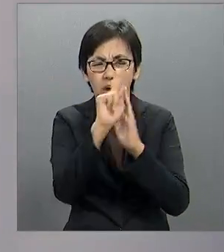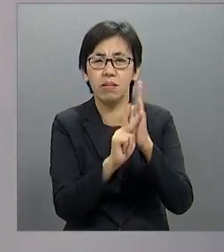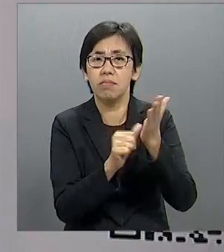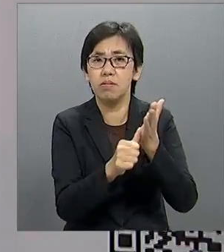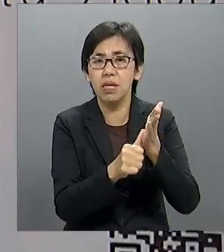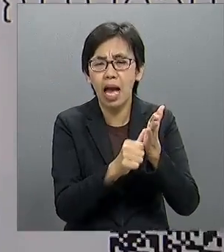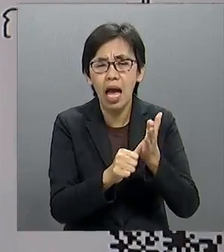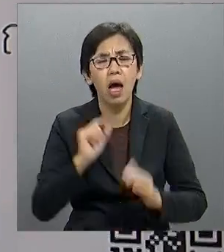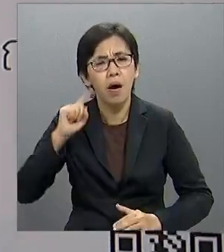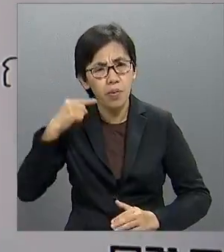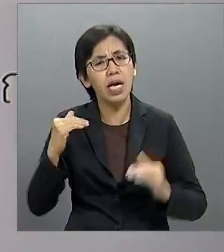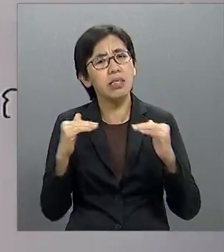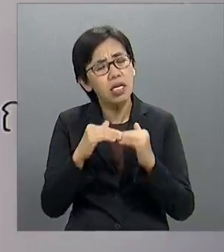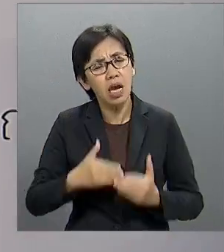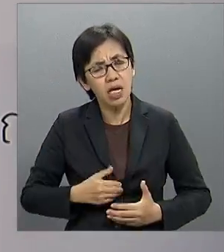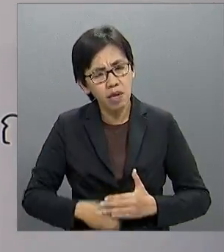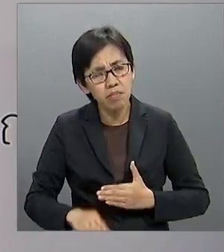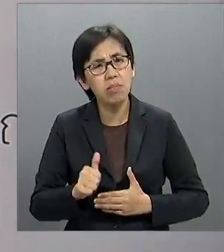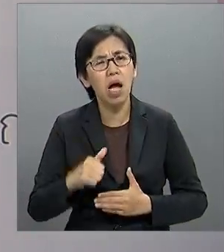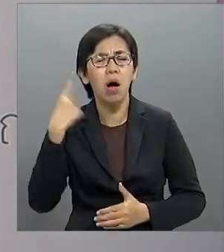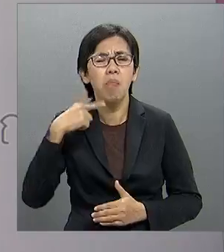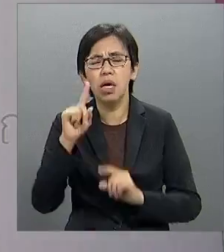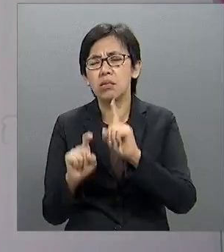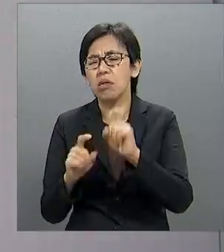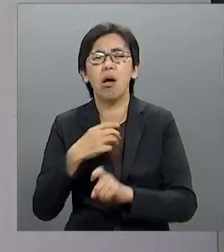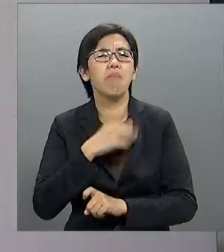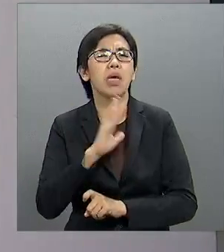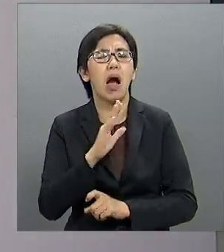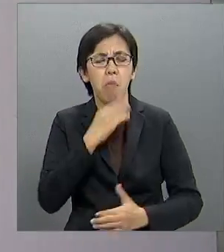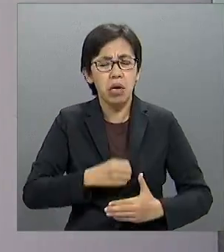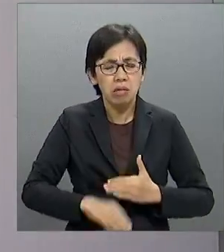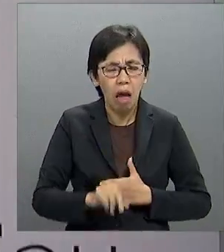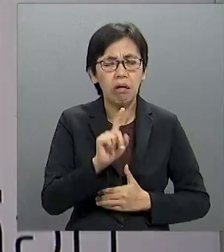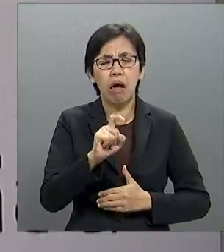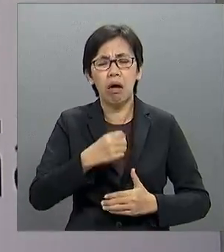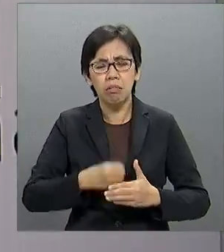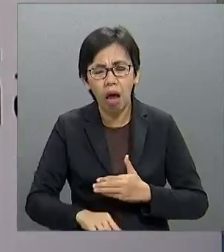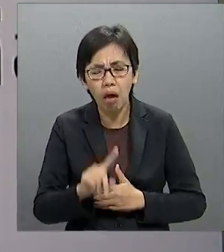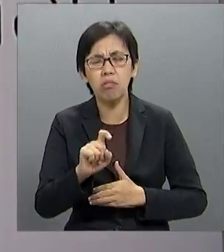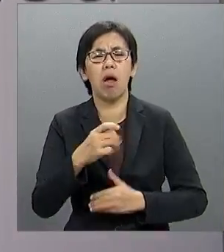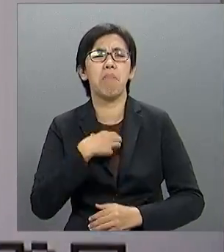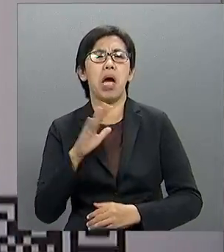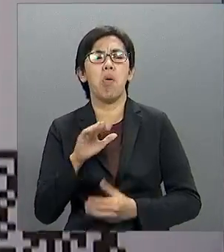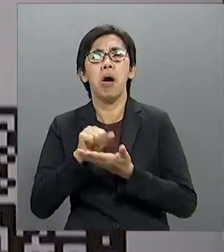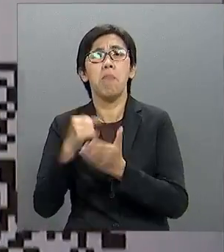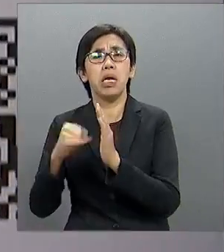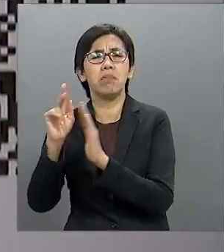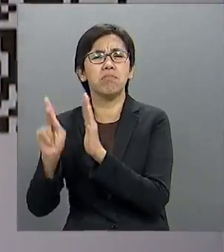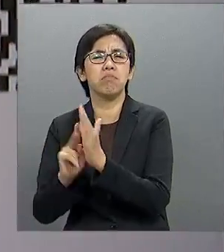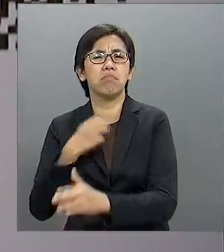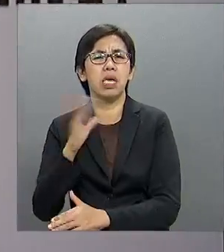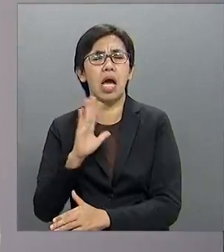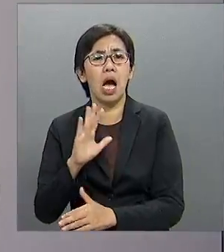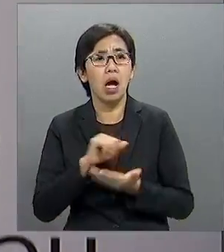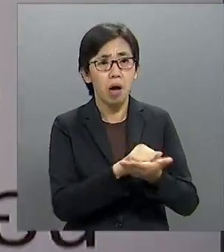ทำแท้งนะคะเราไม่อยากเห็นผู้หญิงคนไหนต้องเสียชีวิตจากการทำแท้งดอกเข้าถึงบริการที่มันเถื่อนต่างๆที่ประเทศไทยมีบริการที่มันปลอด